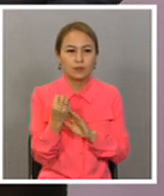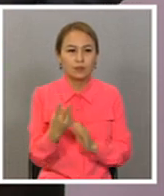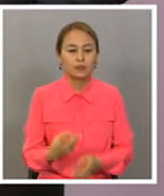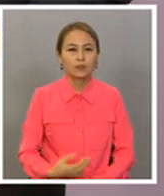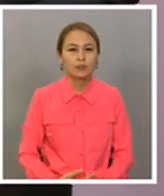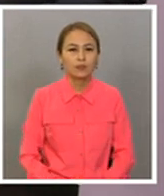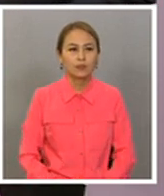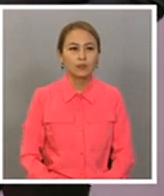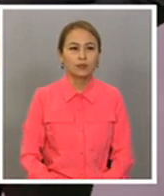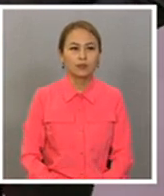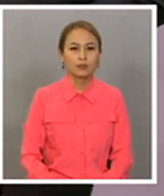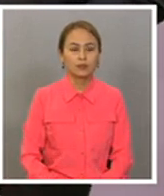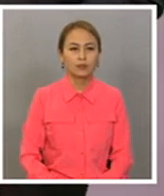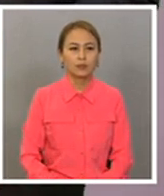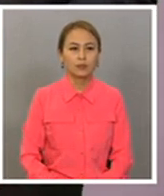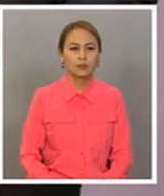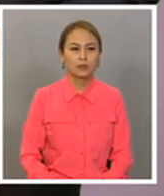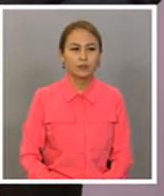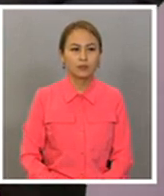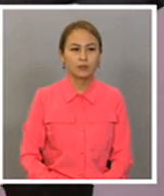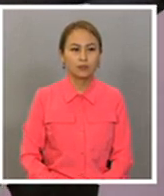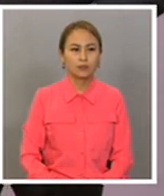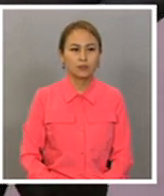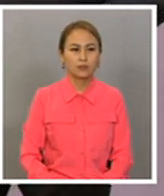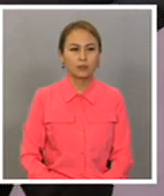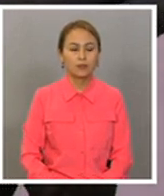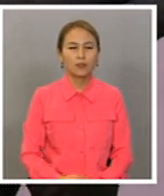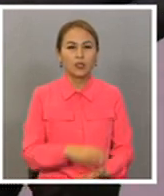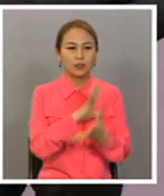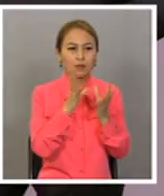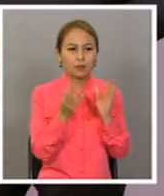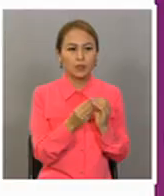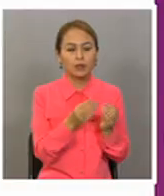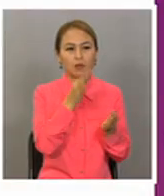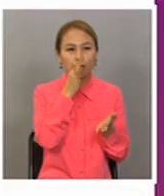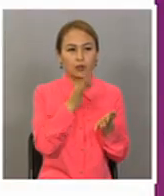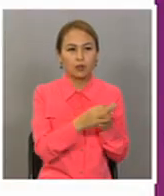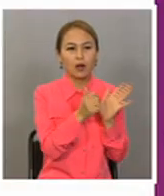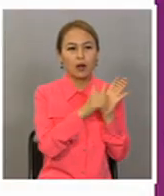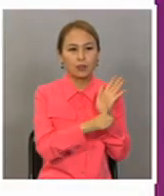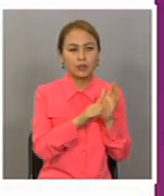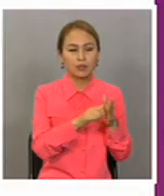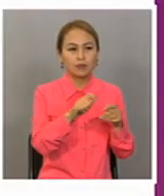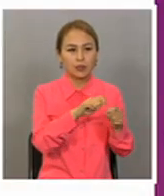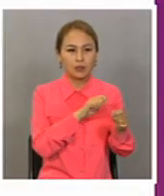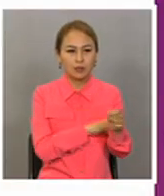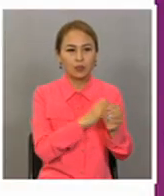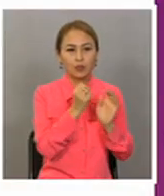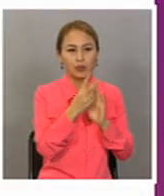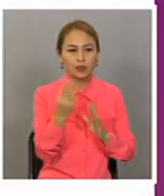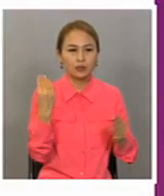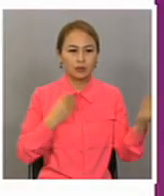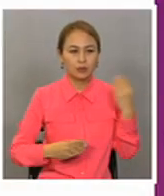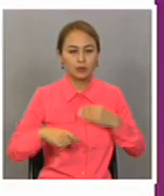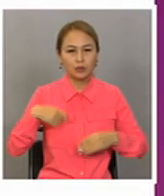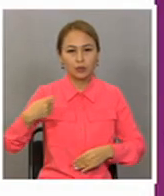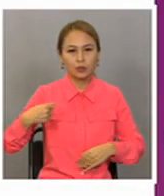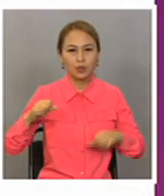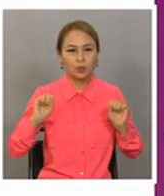Neticemiz 12 katın. Demek 60 metr matadan 12 sırt kiyim tüyüge